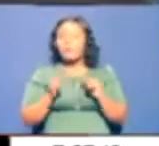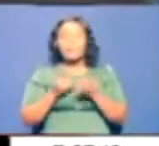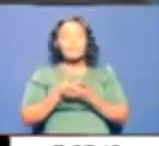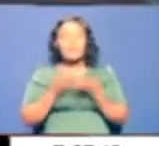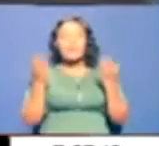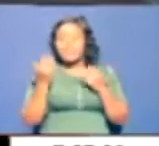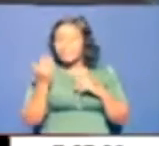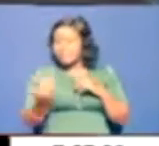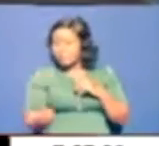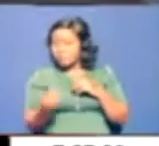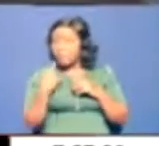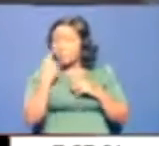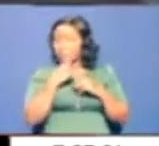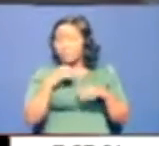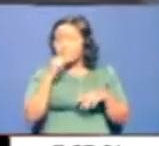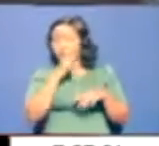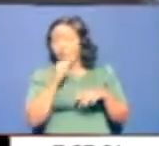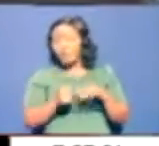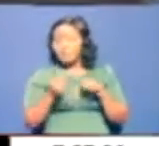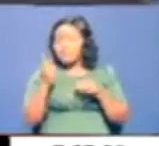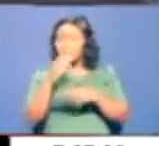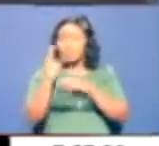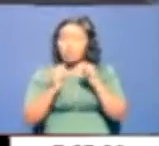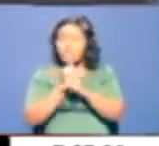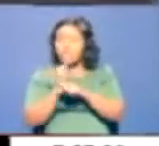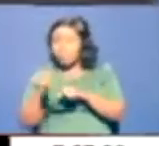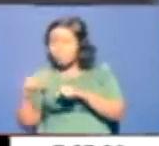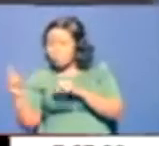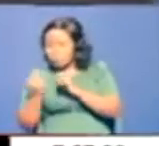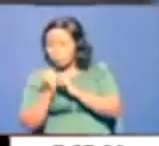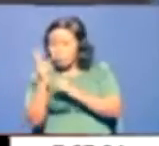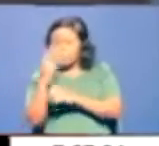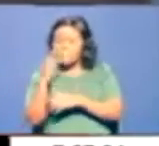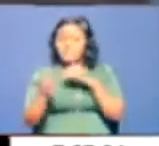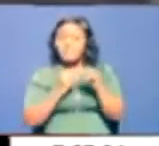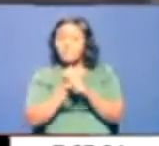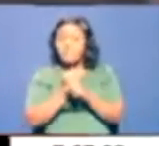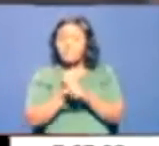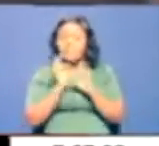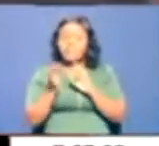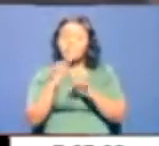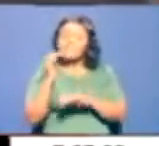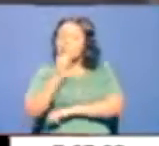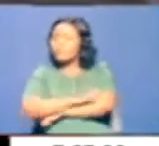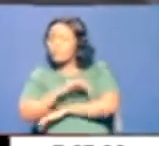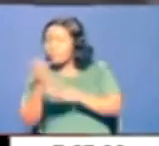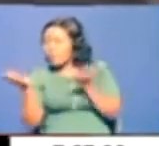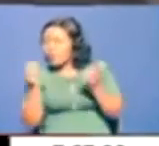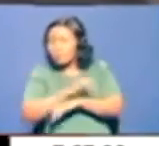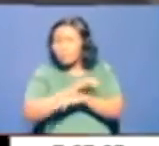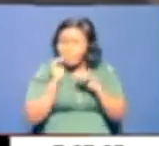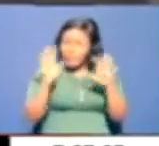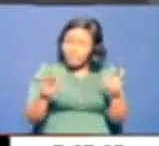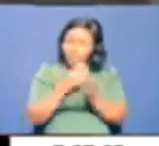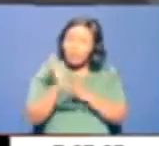ambaye ako kwa umri wa miaka 2 hadi 14. Aya, siwe shuleni au awe shuleni, wote tunahitaji